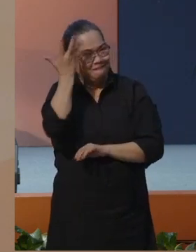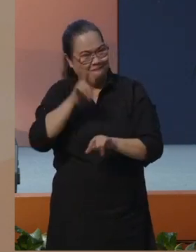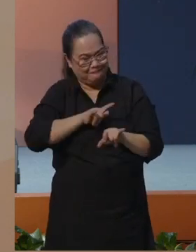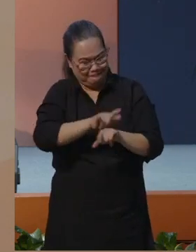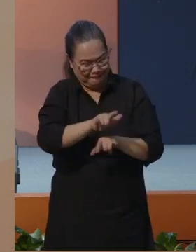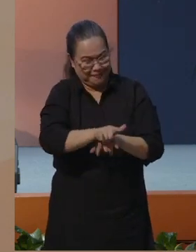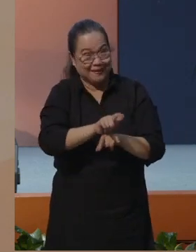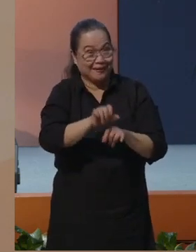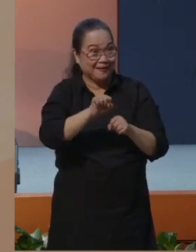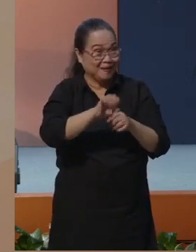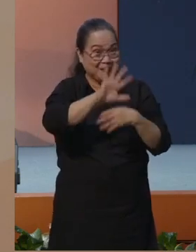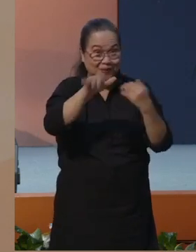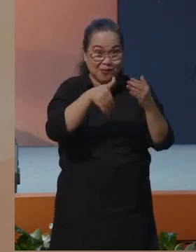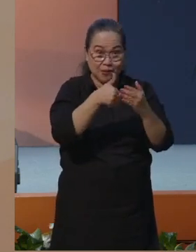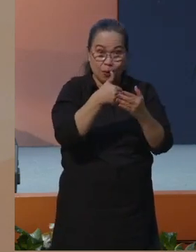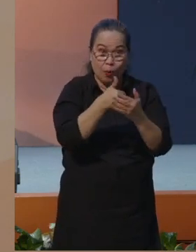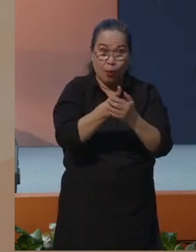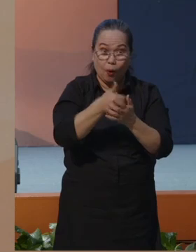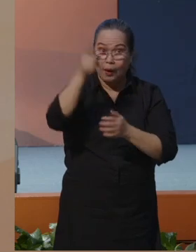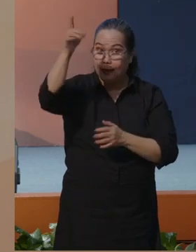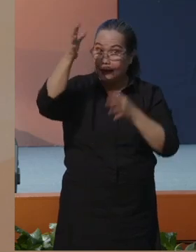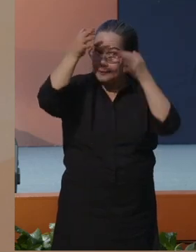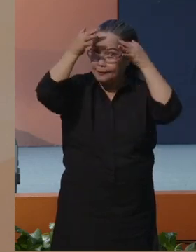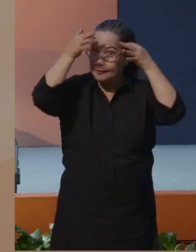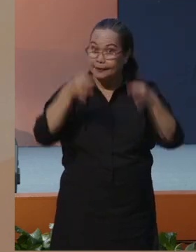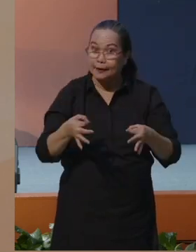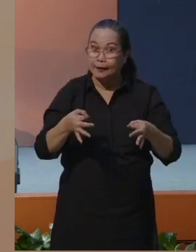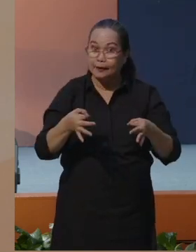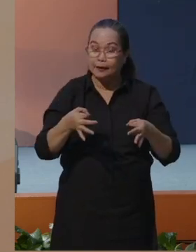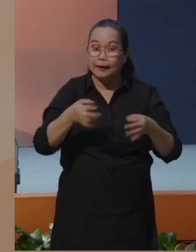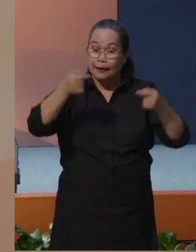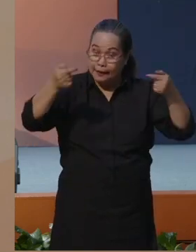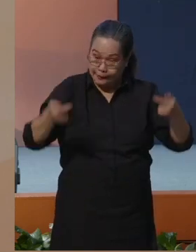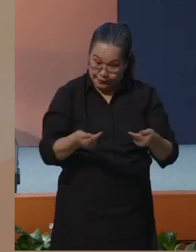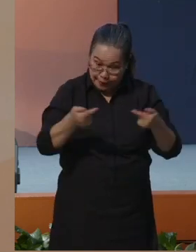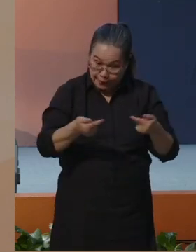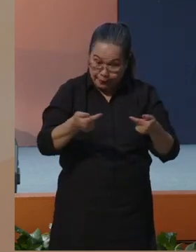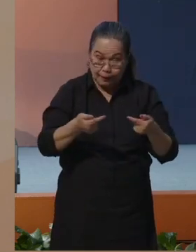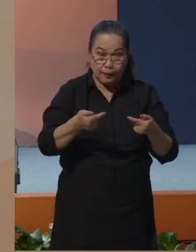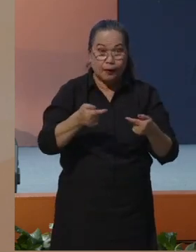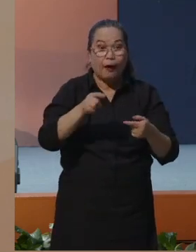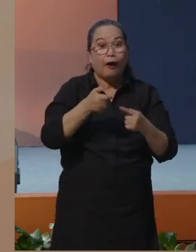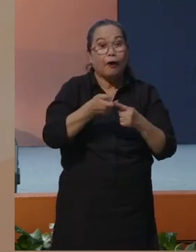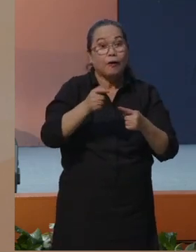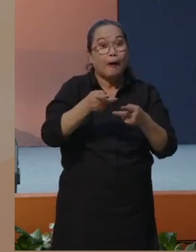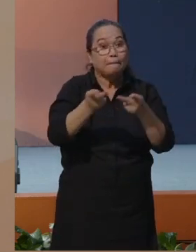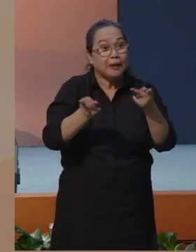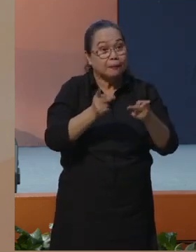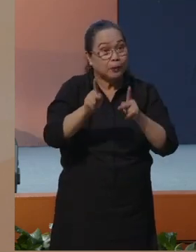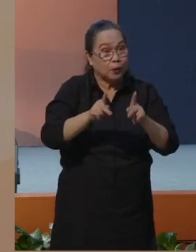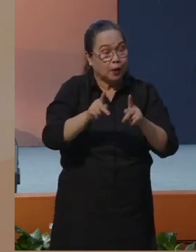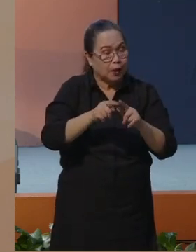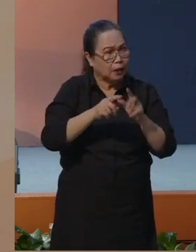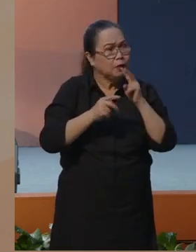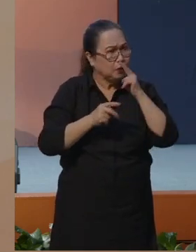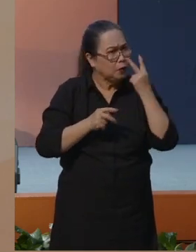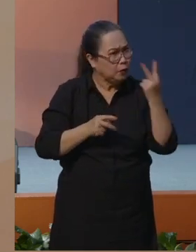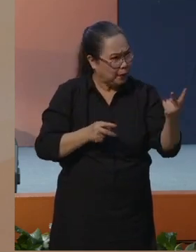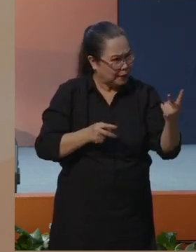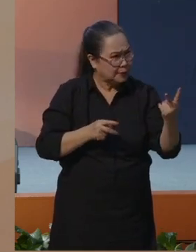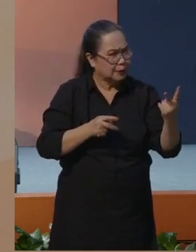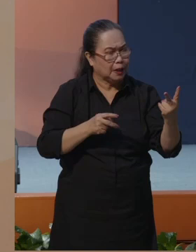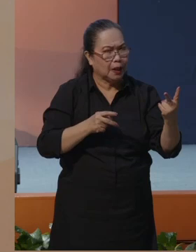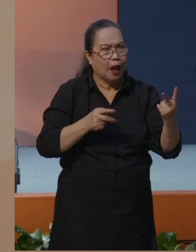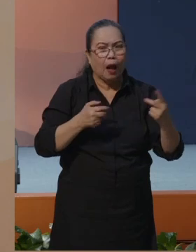nyo sa buong kwento ng paghahatol ng Diyos sa kasalanan ng mga Amorita, meron kayong makikitang